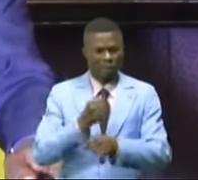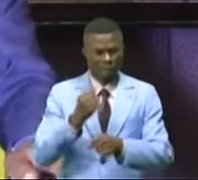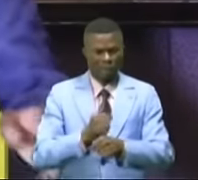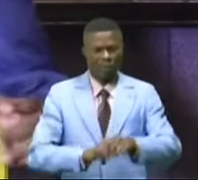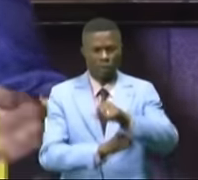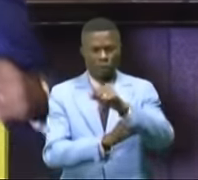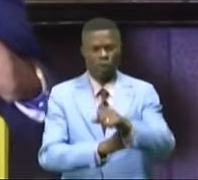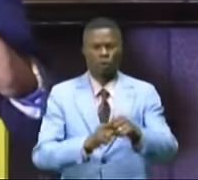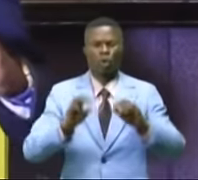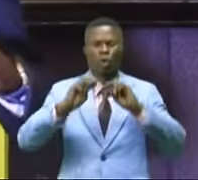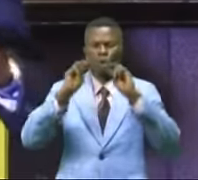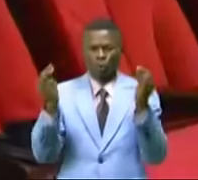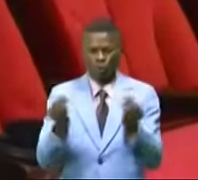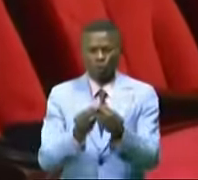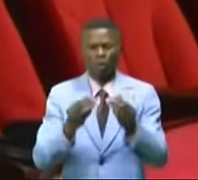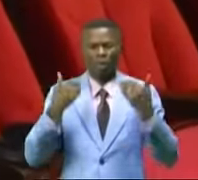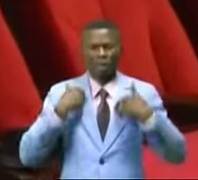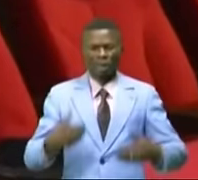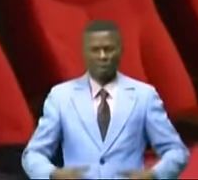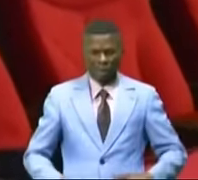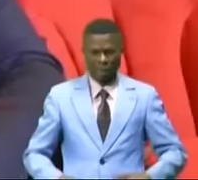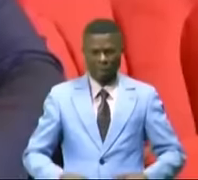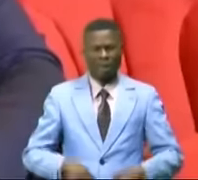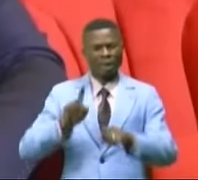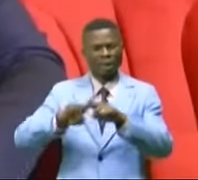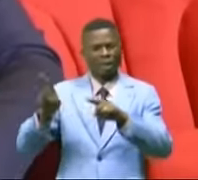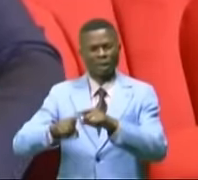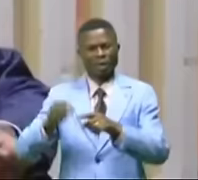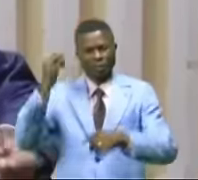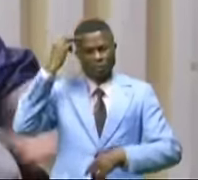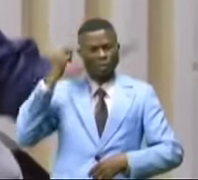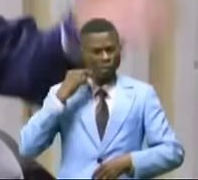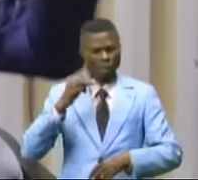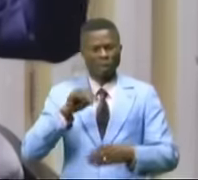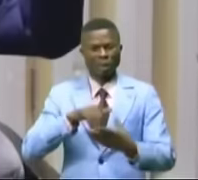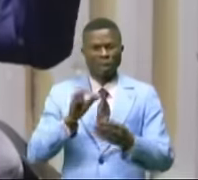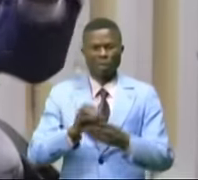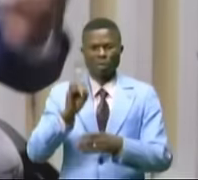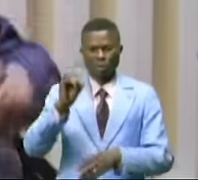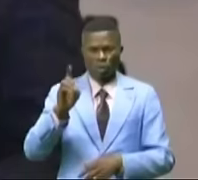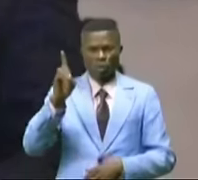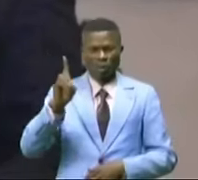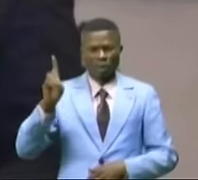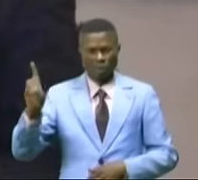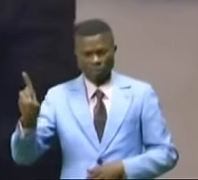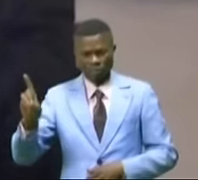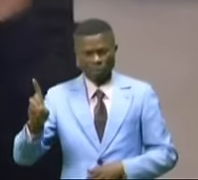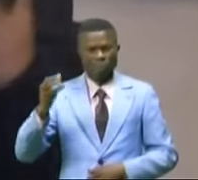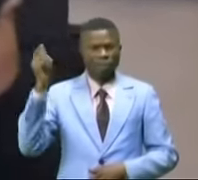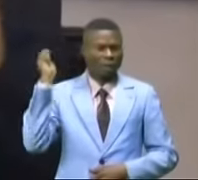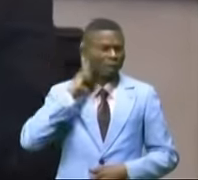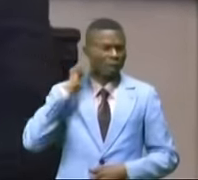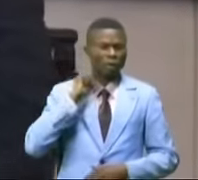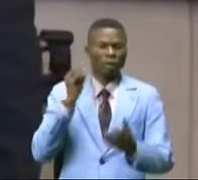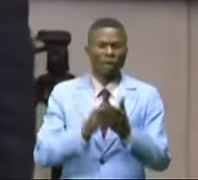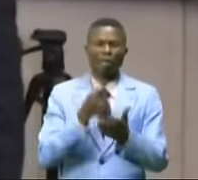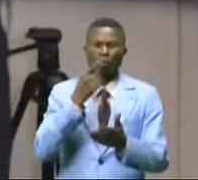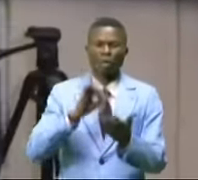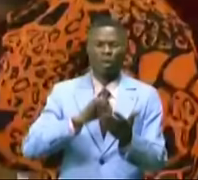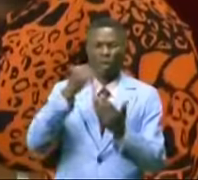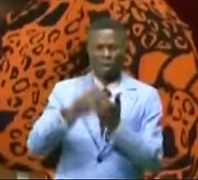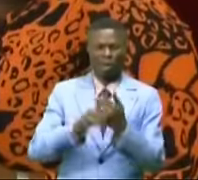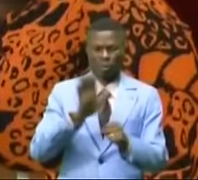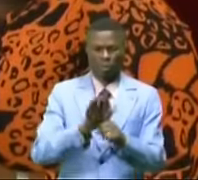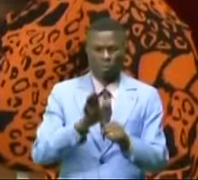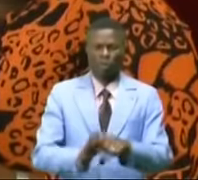mutuelles de santé, et nous sommes maintenant même interministériels dans le cadre des ODD. Le docteur Machinda a en outre annoncé d'autres projets